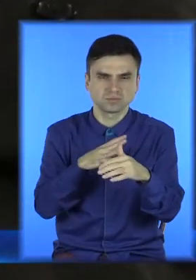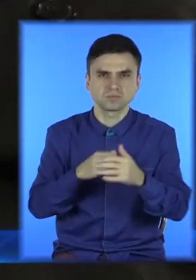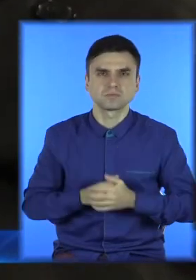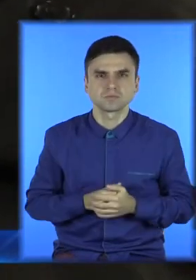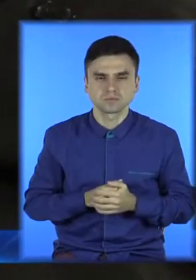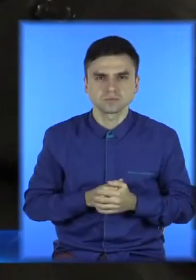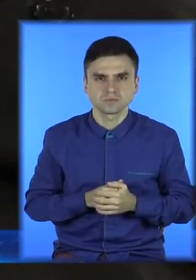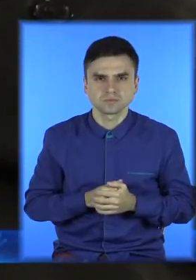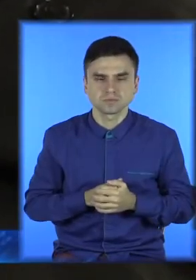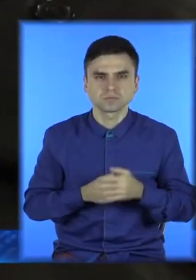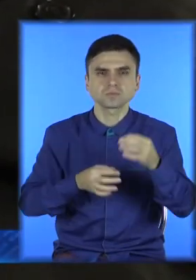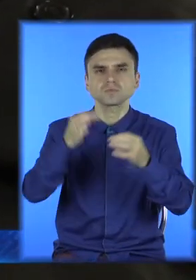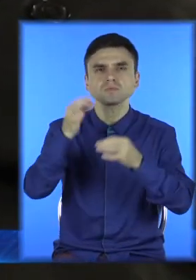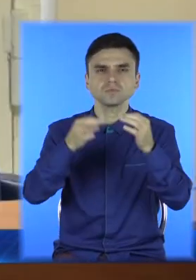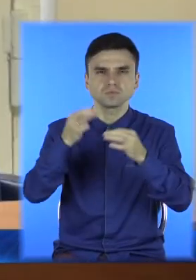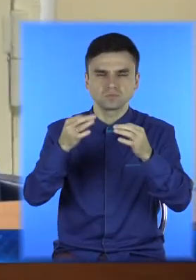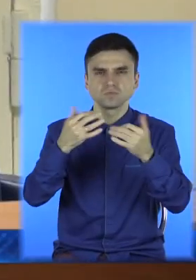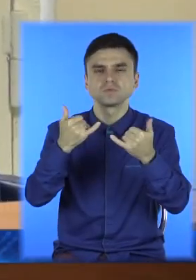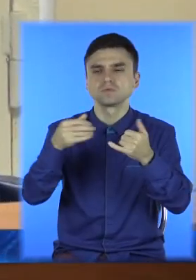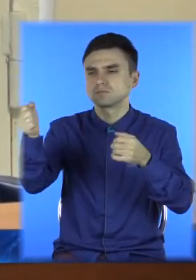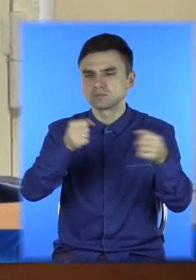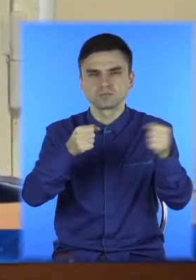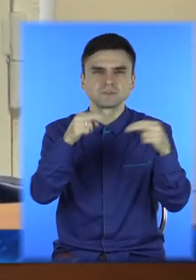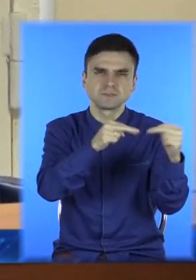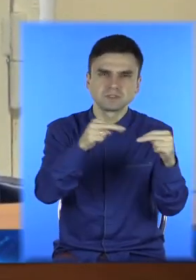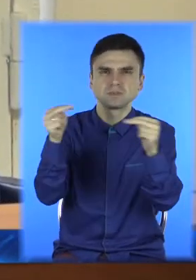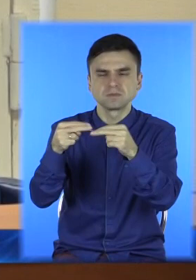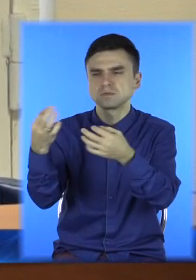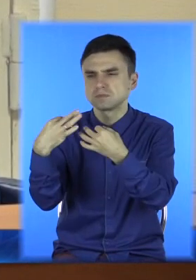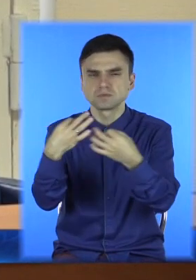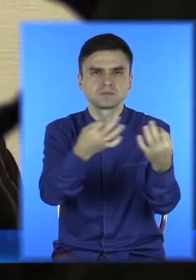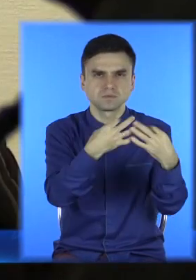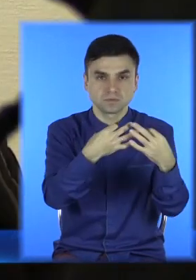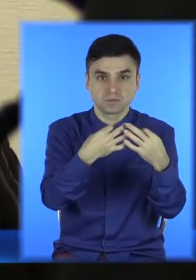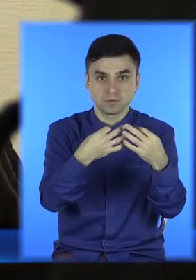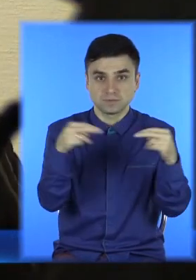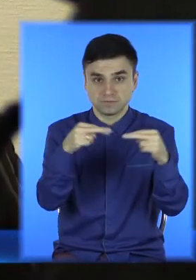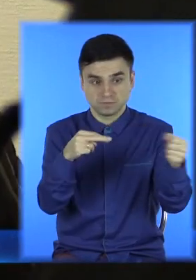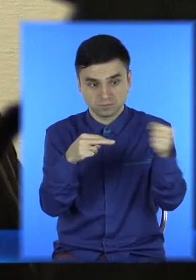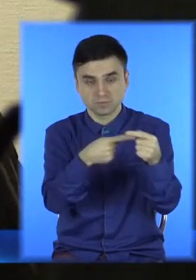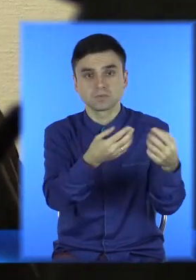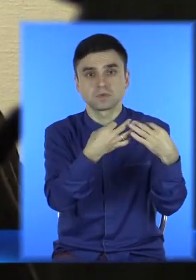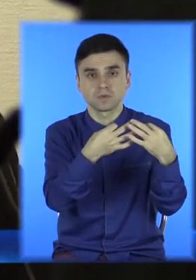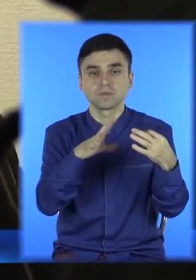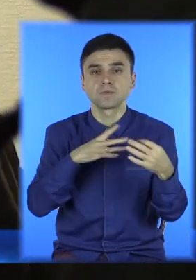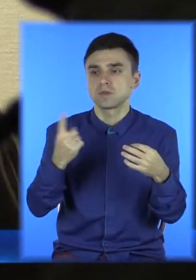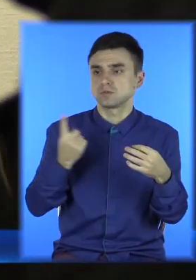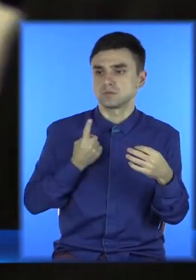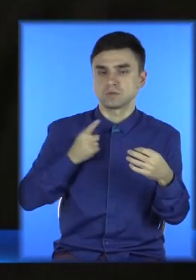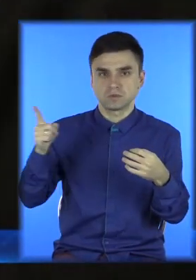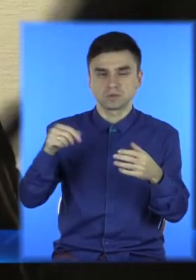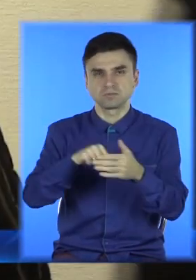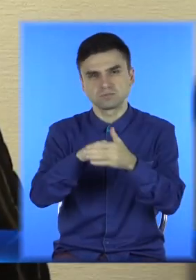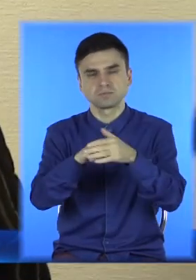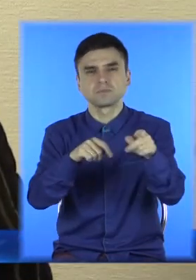дійсно бачив, як охоронець вдарив в обличчя Миколу Чирву. Крім того, Юрій Островський, який назвав українських хохлами,